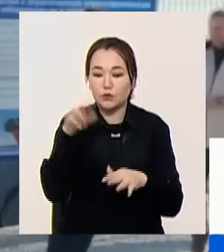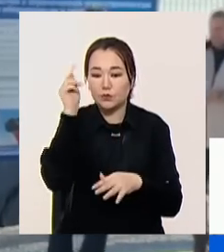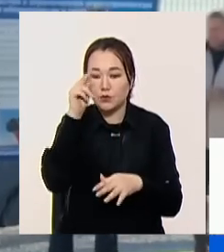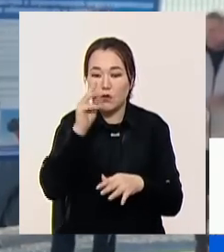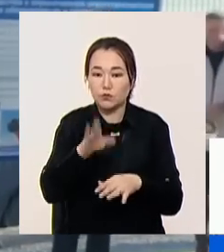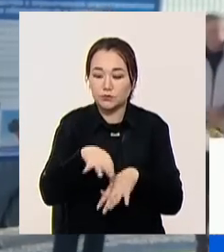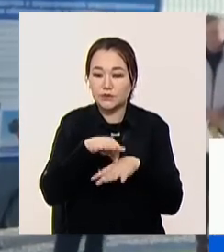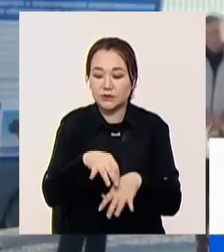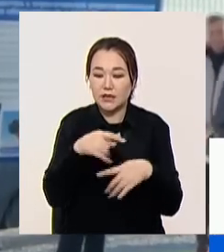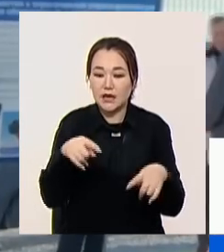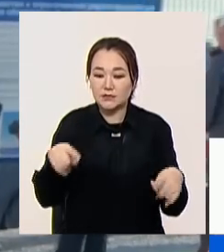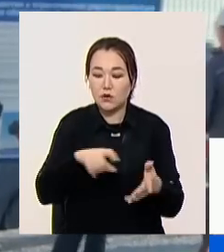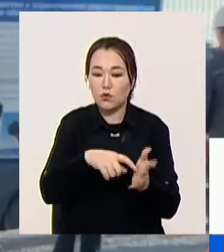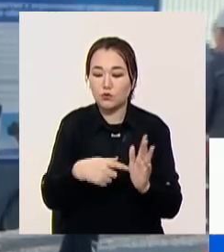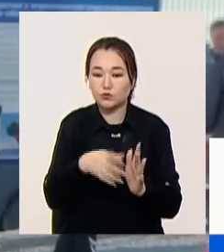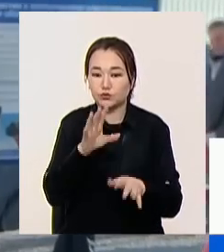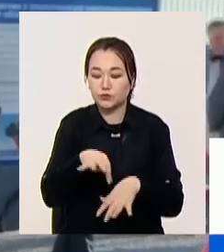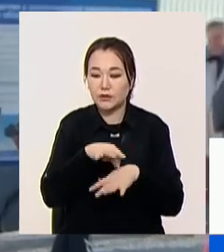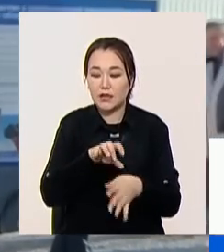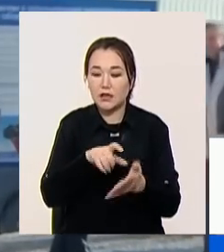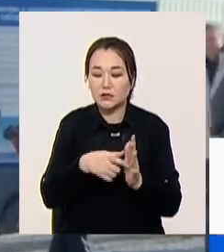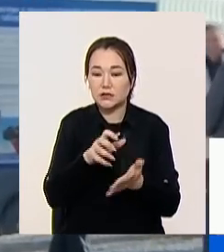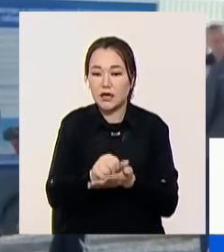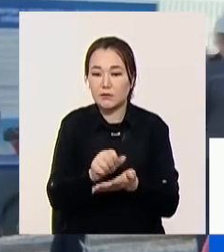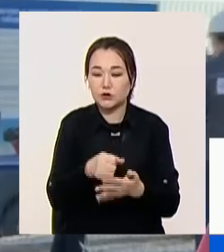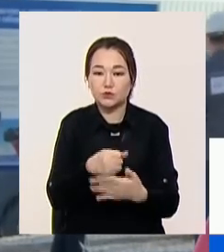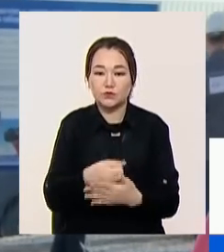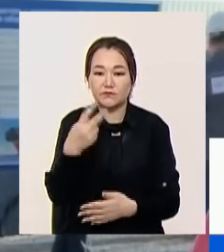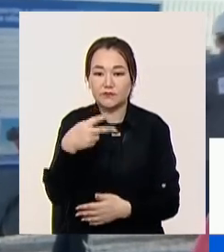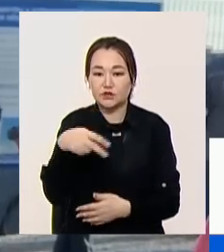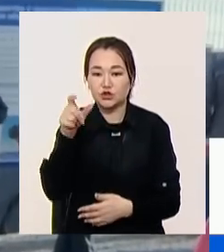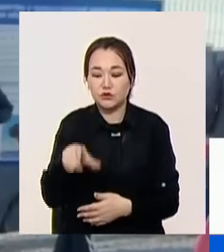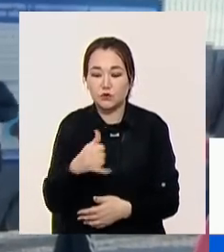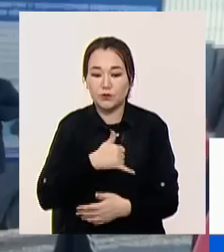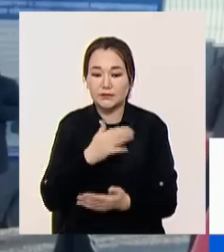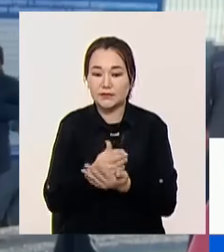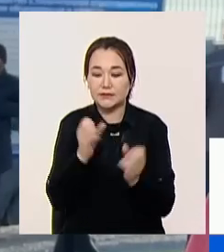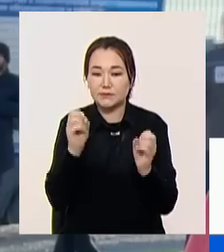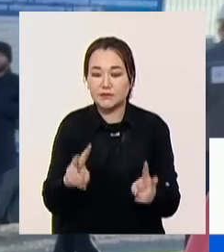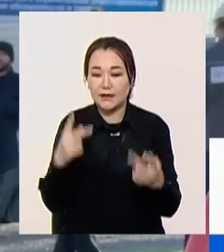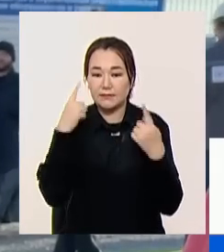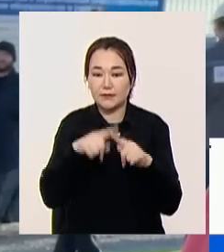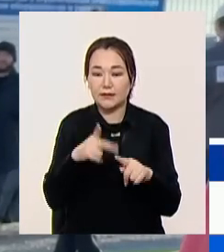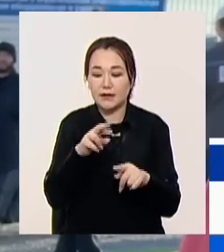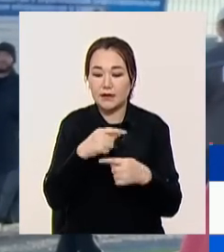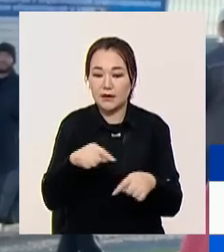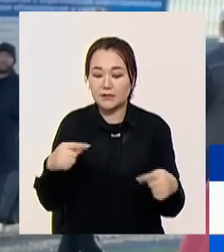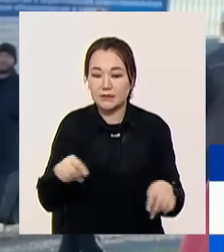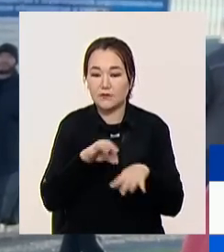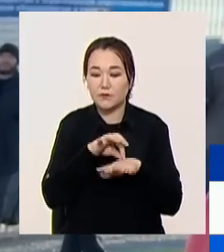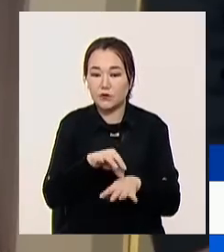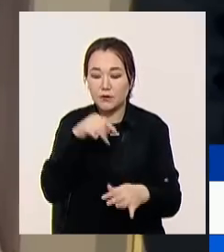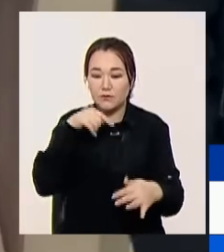будут проходить в разных корпусах. В классах смогут заниматься до 20 человек. Есть у нас специальное оборудование для разных манипуляций под